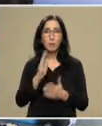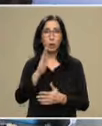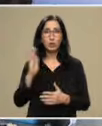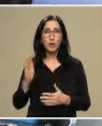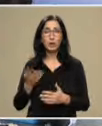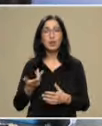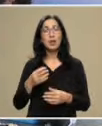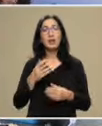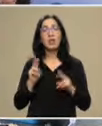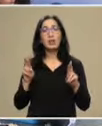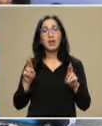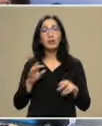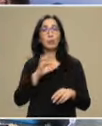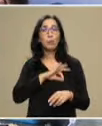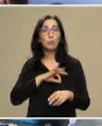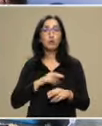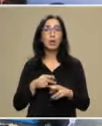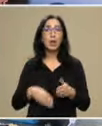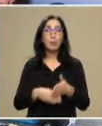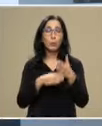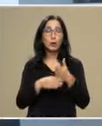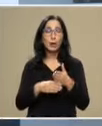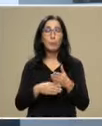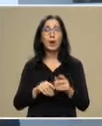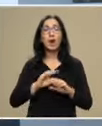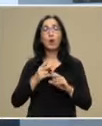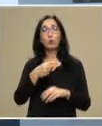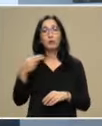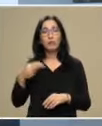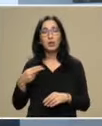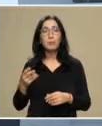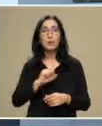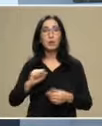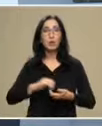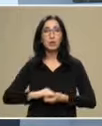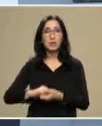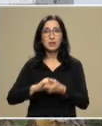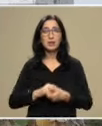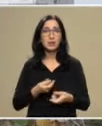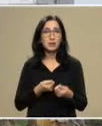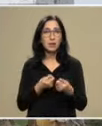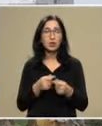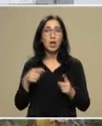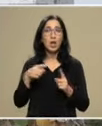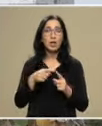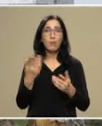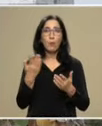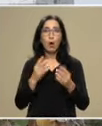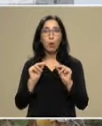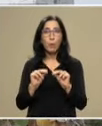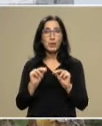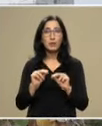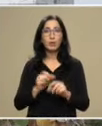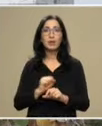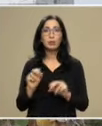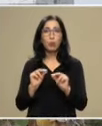се надяват, че ще получат подкрепа не само от училищната общност, а и от фирми и организации с грижа към образованието и